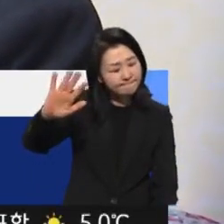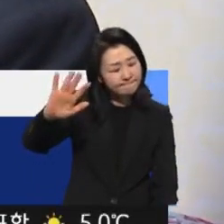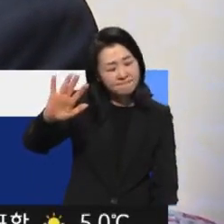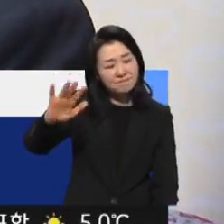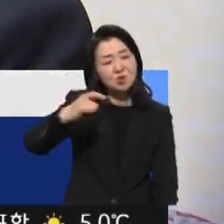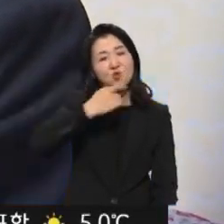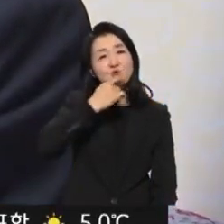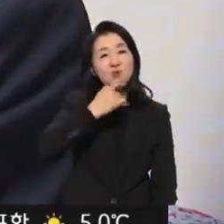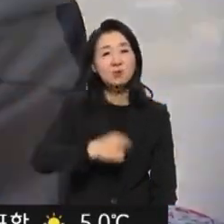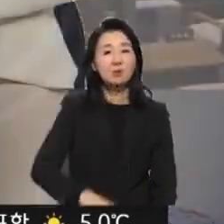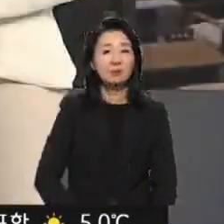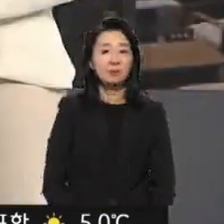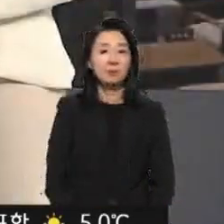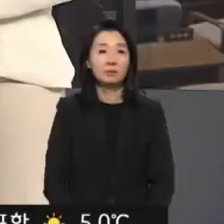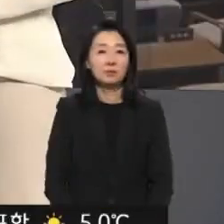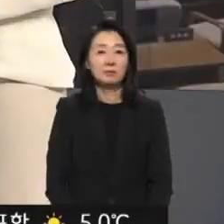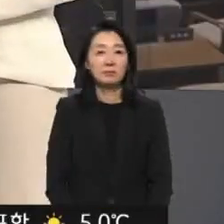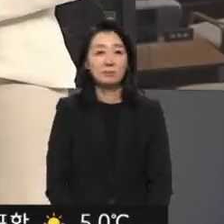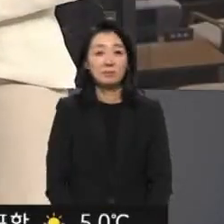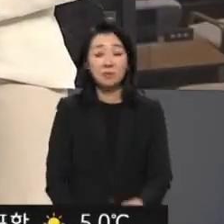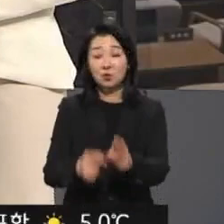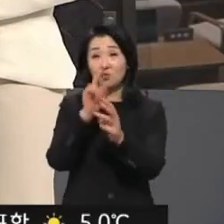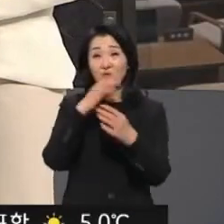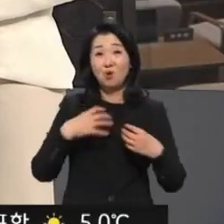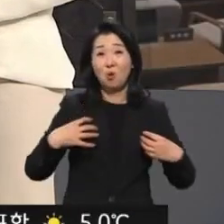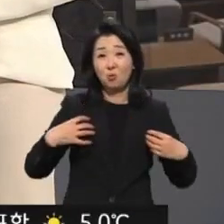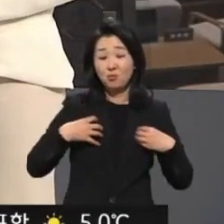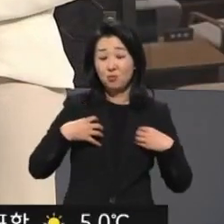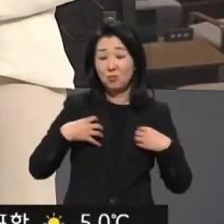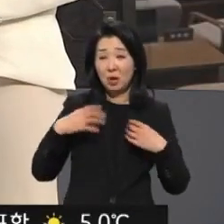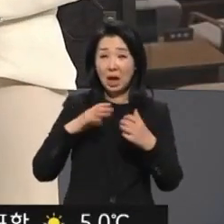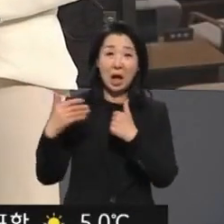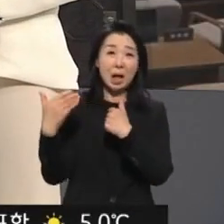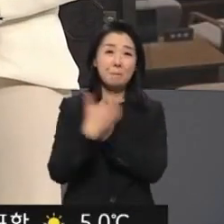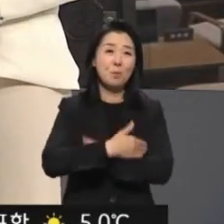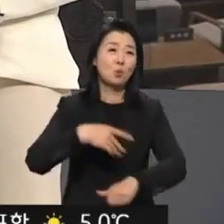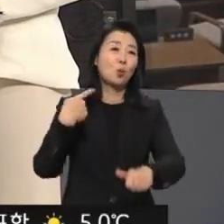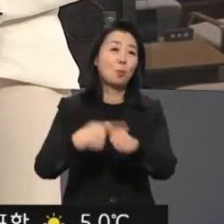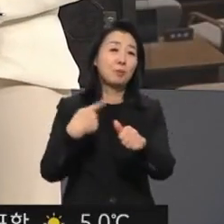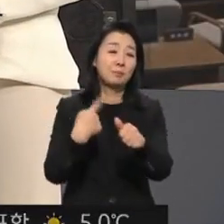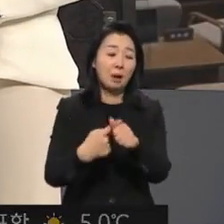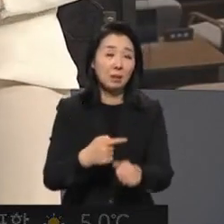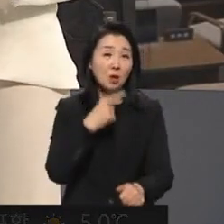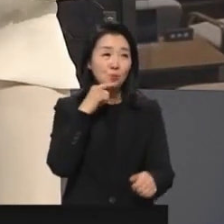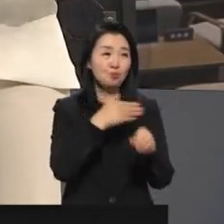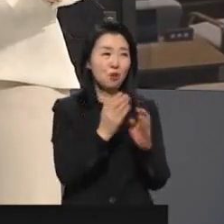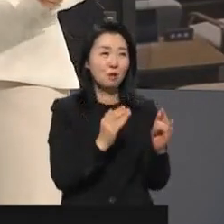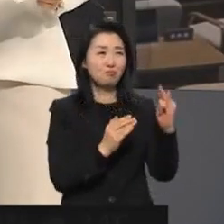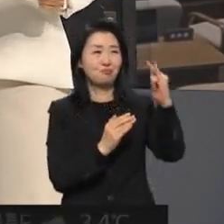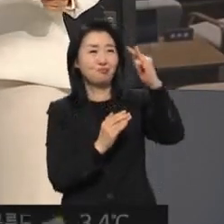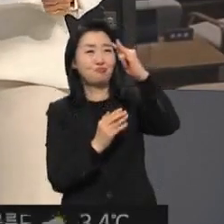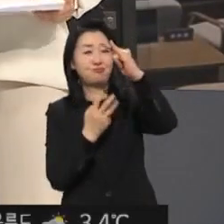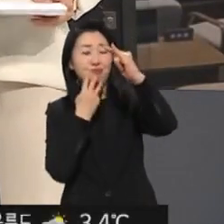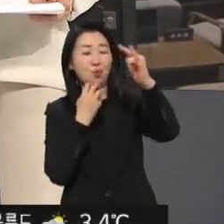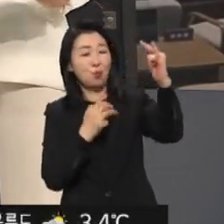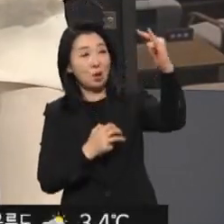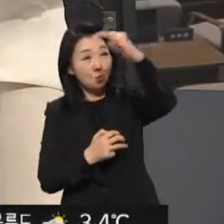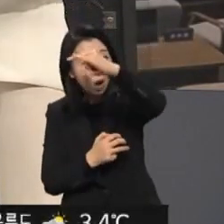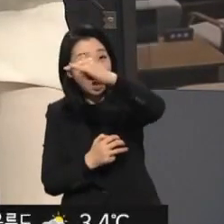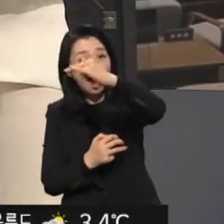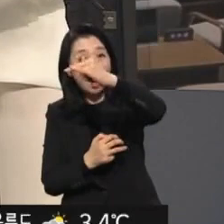싫어. 네, 윤석열 정부의 안보도 비판했습니다. 북한의 무인기가 서울 하늘까지